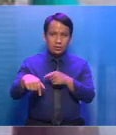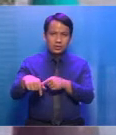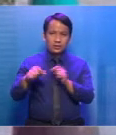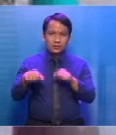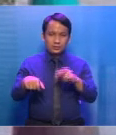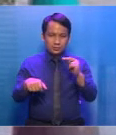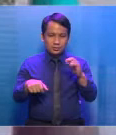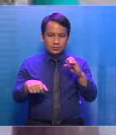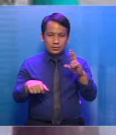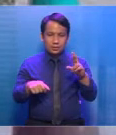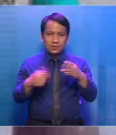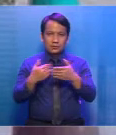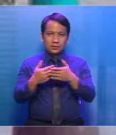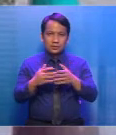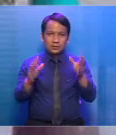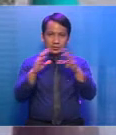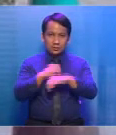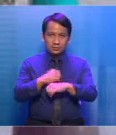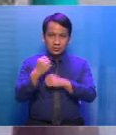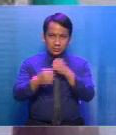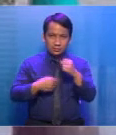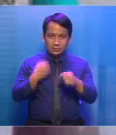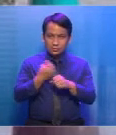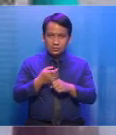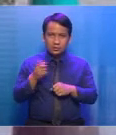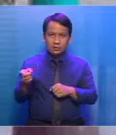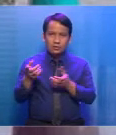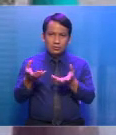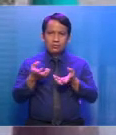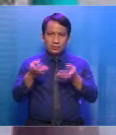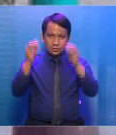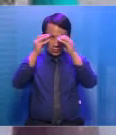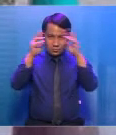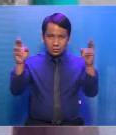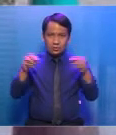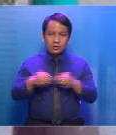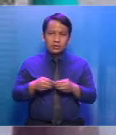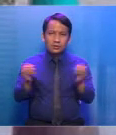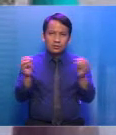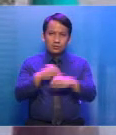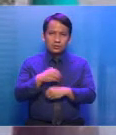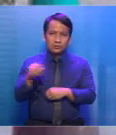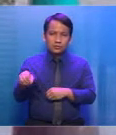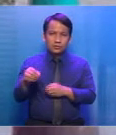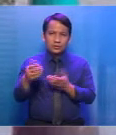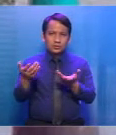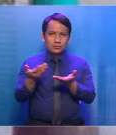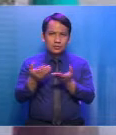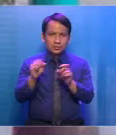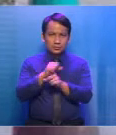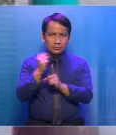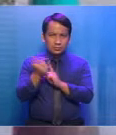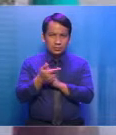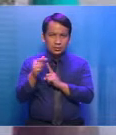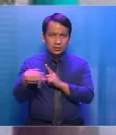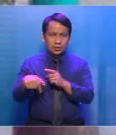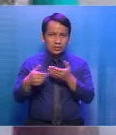ng NCR hanggang matapos ang taon. Gusto rin ng mga mayor na ipagbawal ang office parties at iba pang social